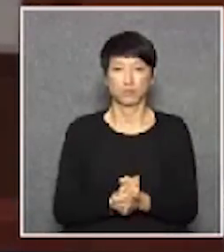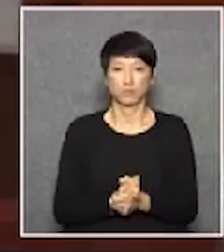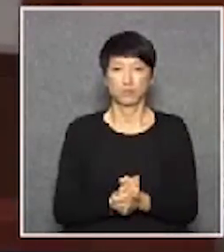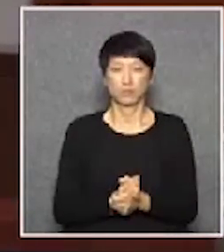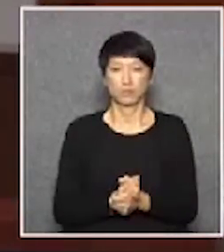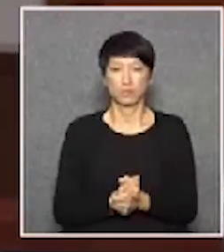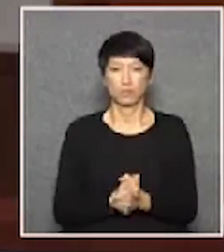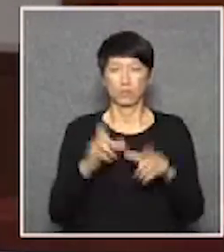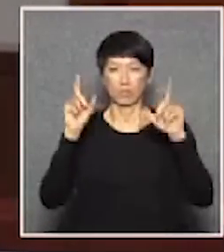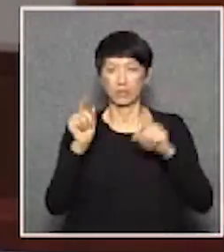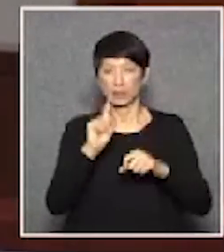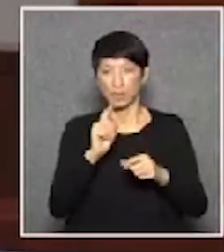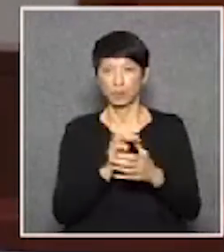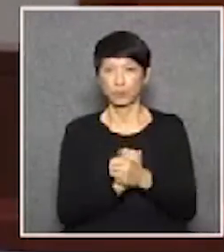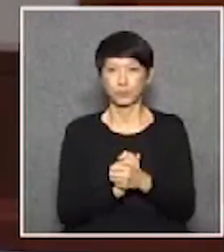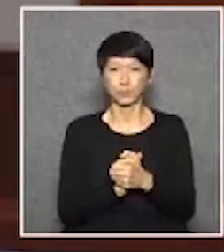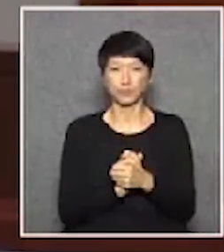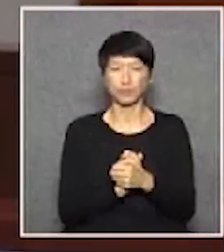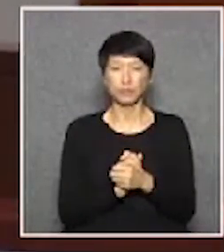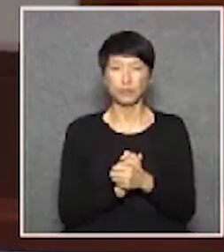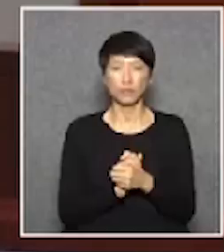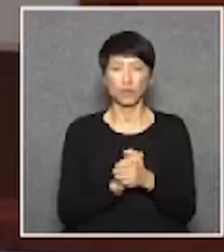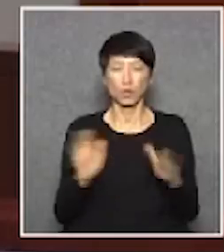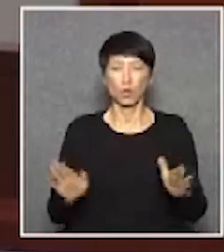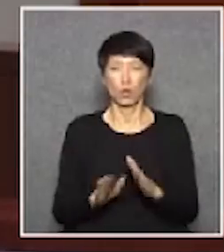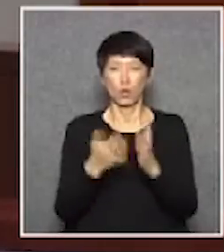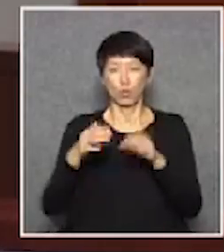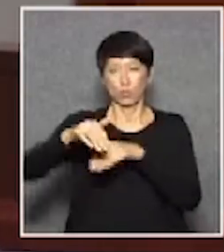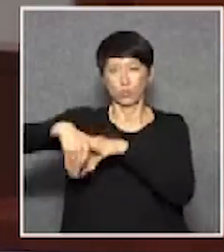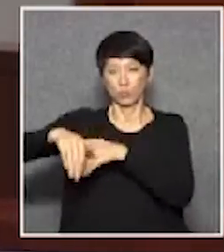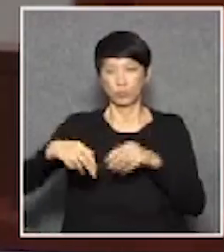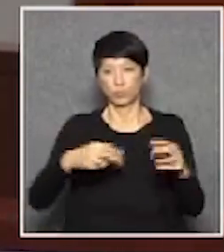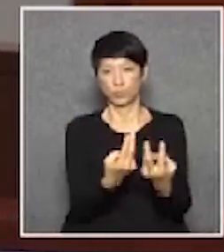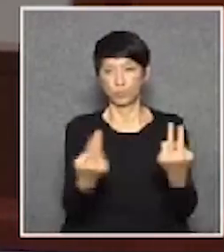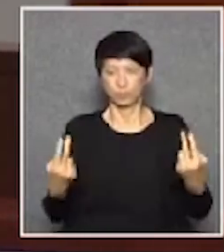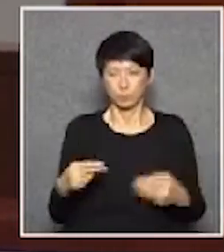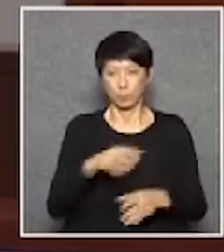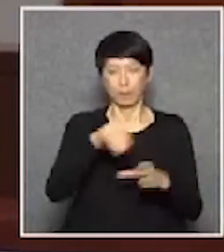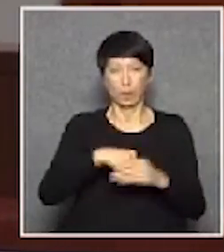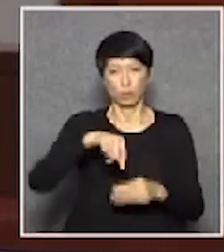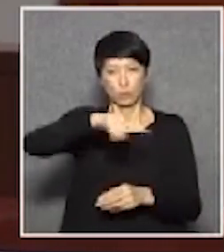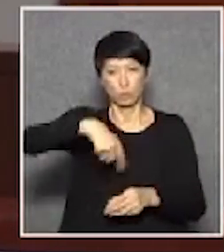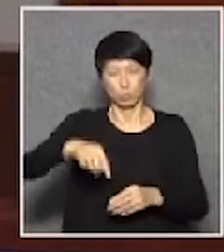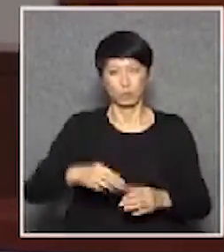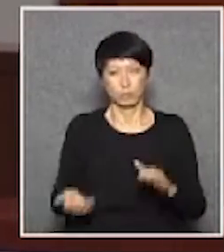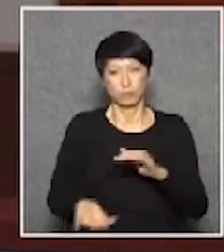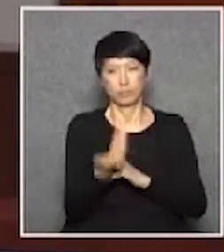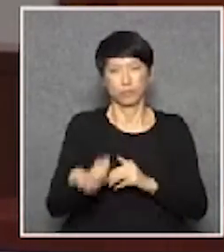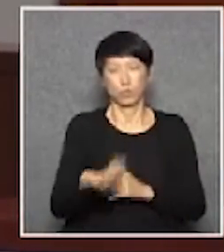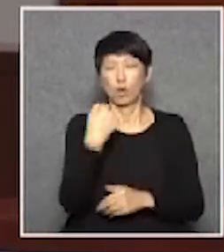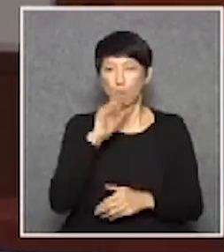即是说呢，如果这样的话呢，他们都会赞成开发郊野公园一带的，不包括土地，是吧？本籍不禁要